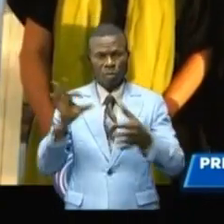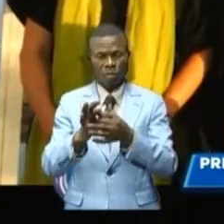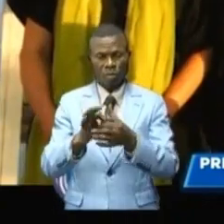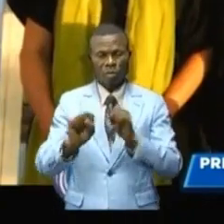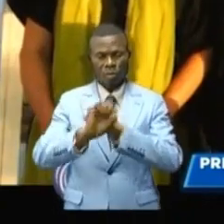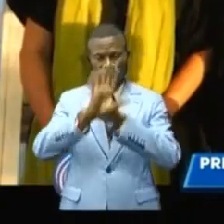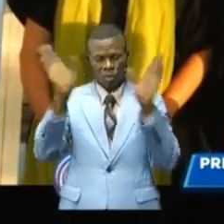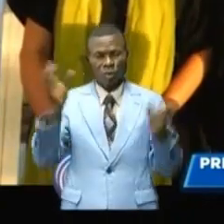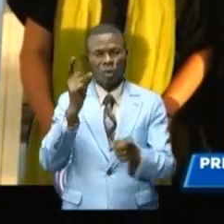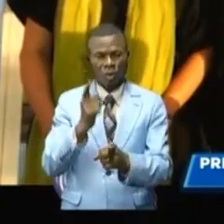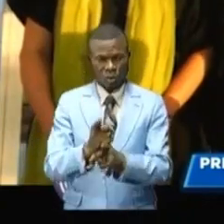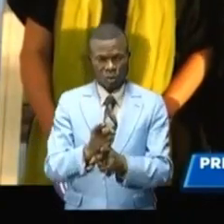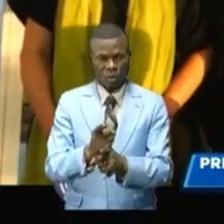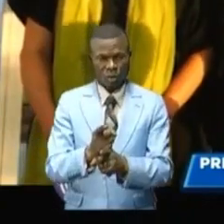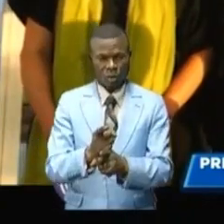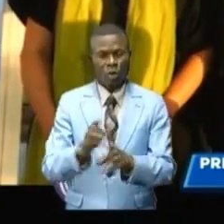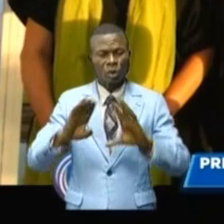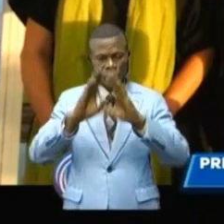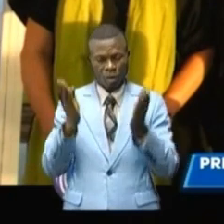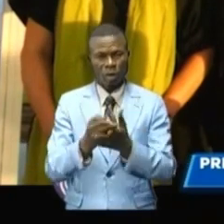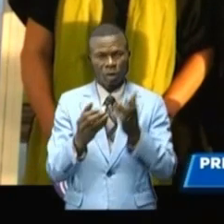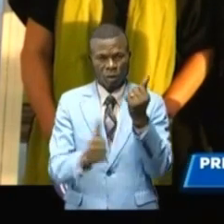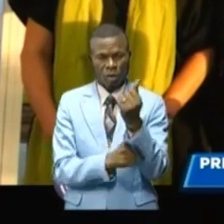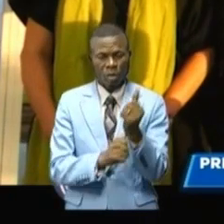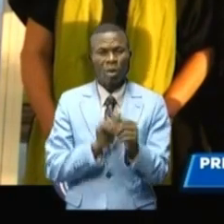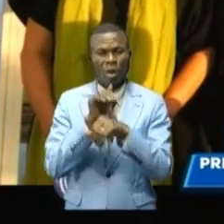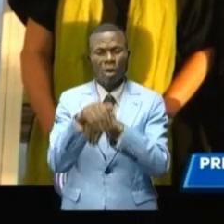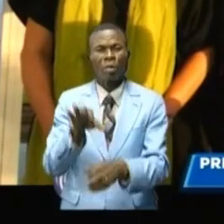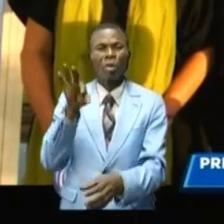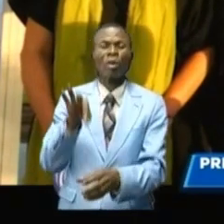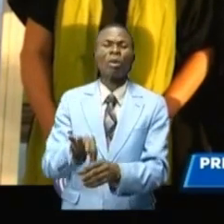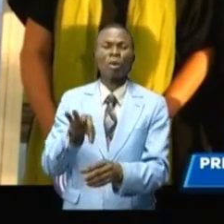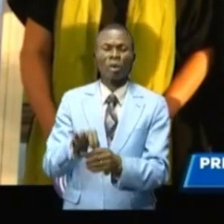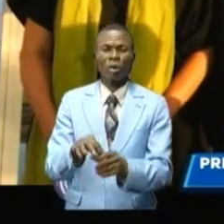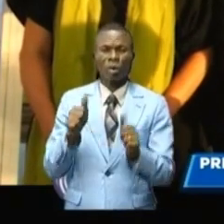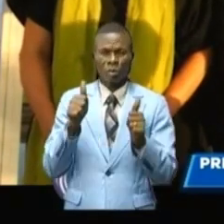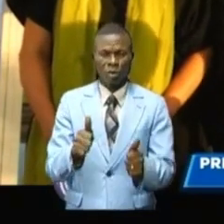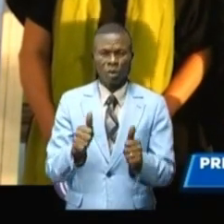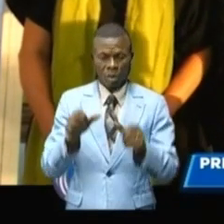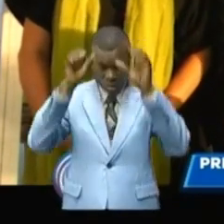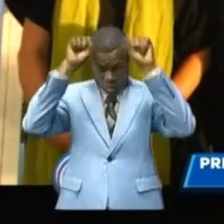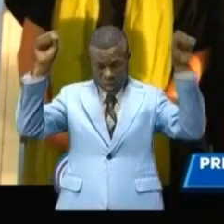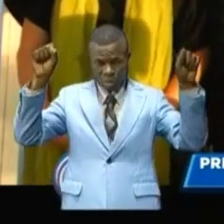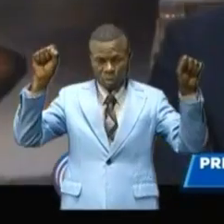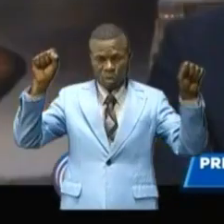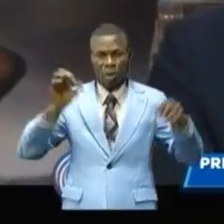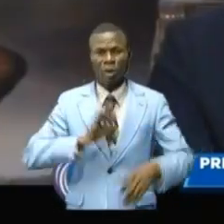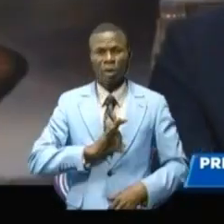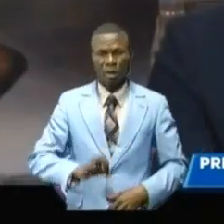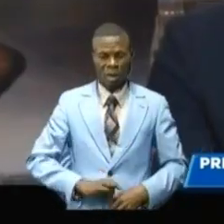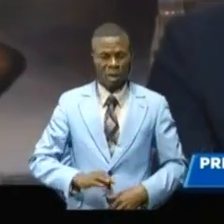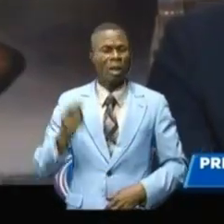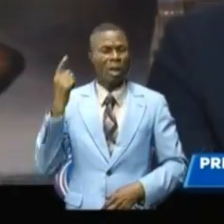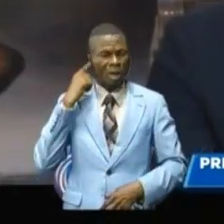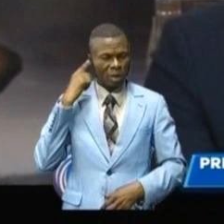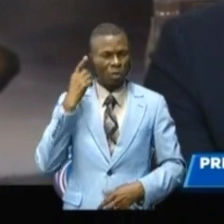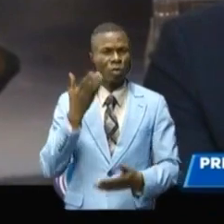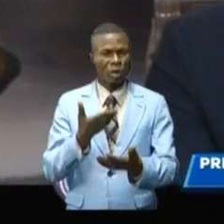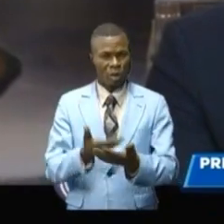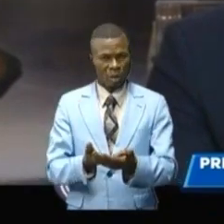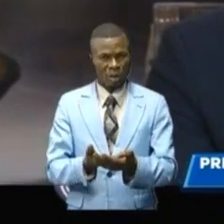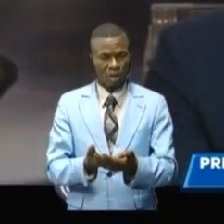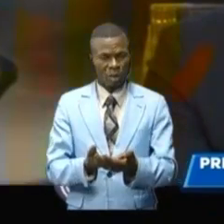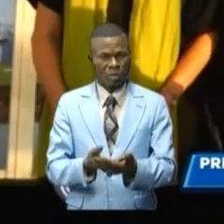transparentes, crédibles, et que tout le monde peut y participer. Et le président a pris bien ce message-là. Il y